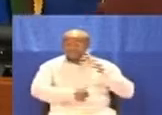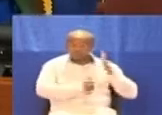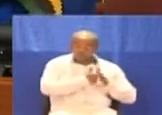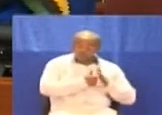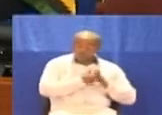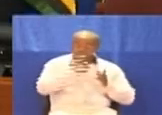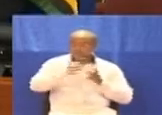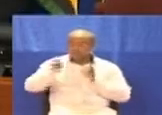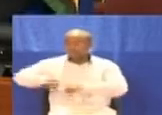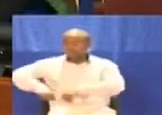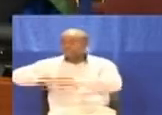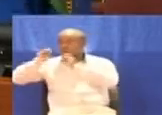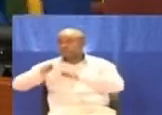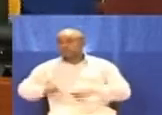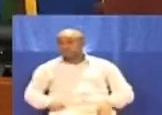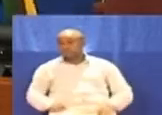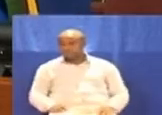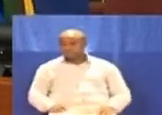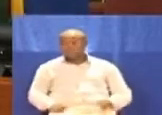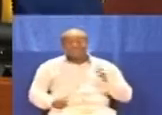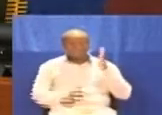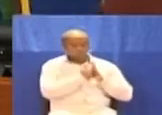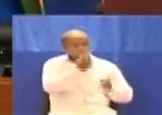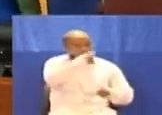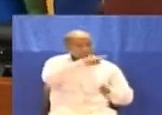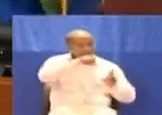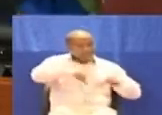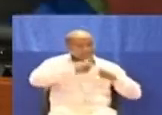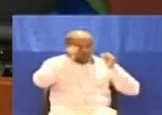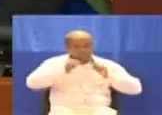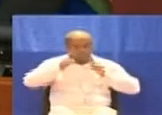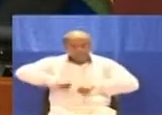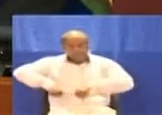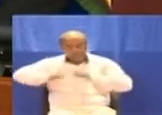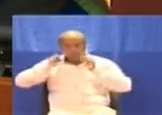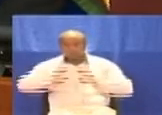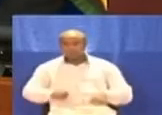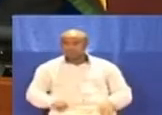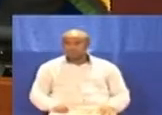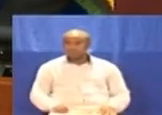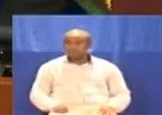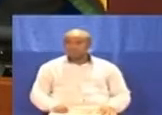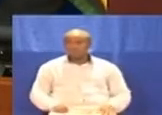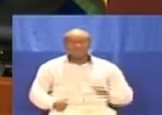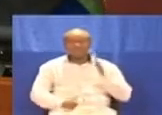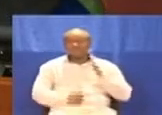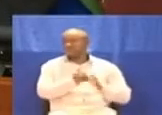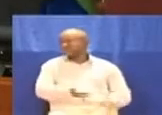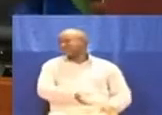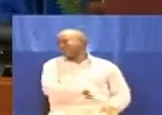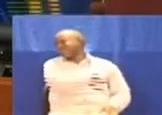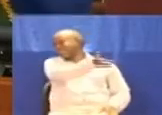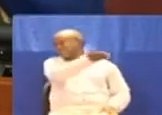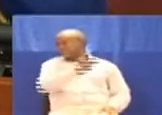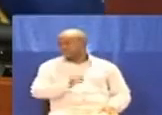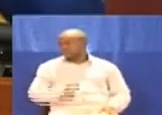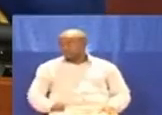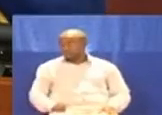mtawala. Awe kiongozi sawa, lakini atawale. Viongozi tumechoka sasa. Ili nchi